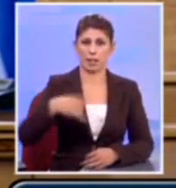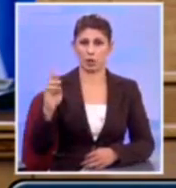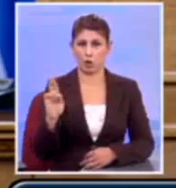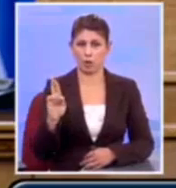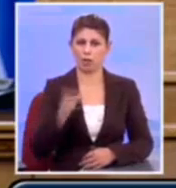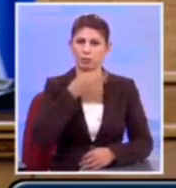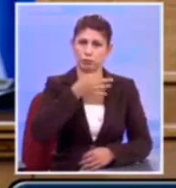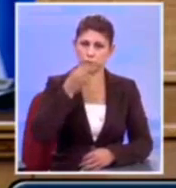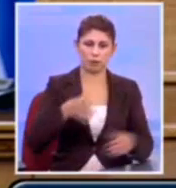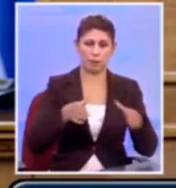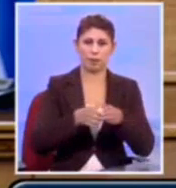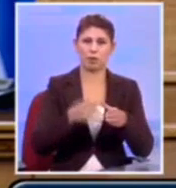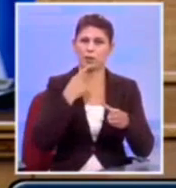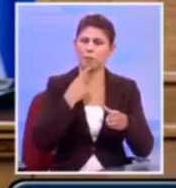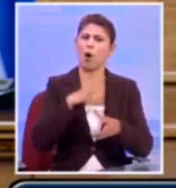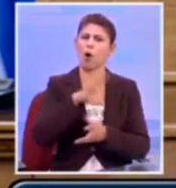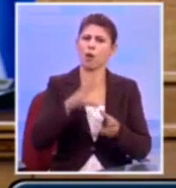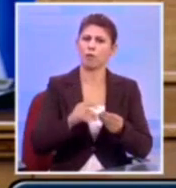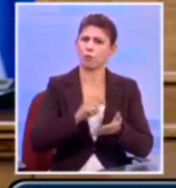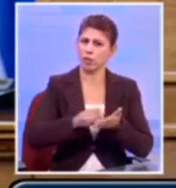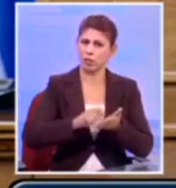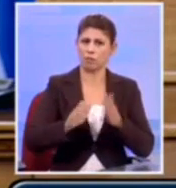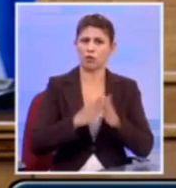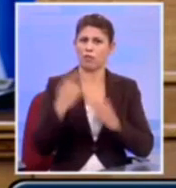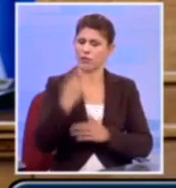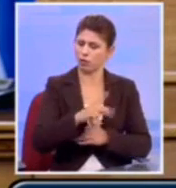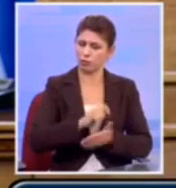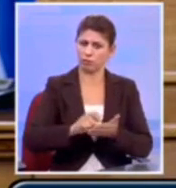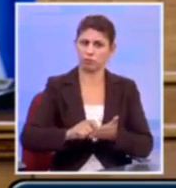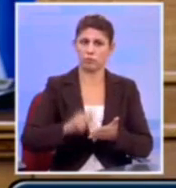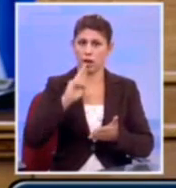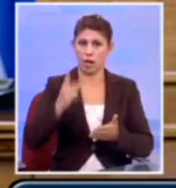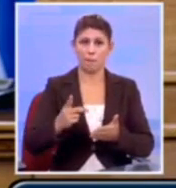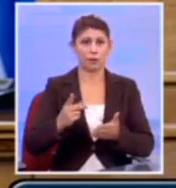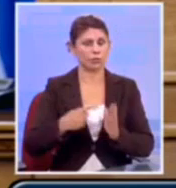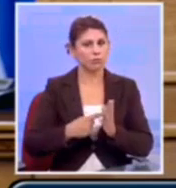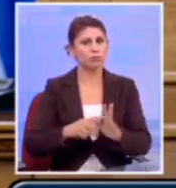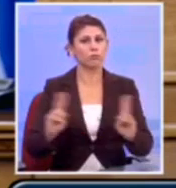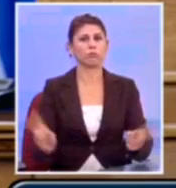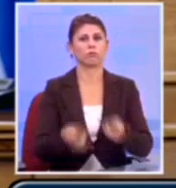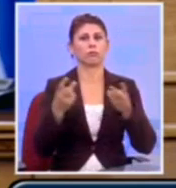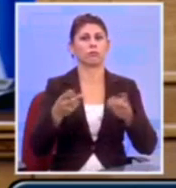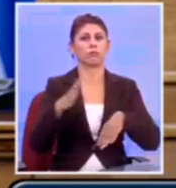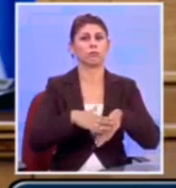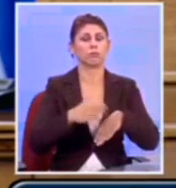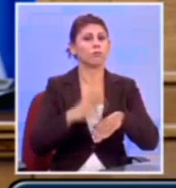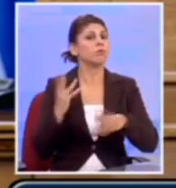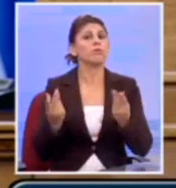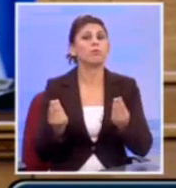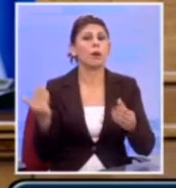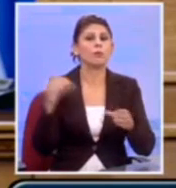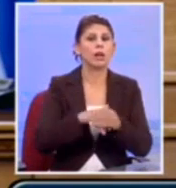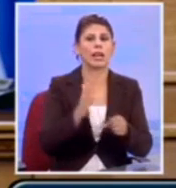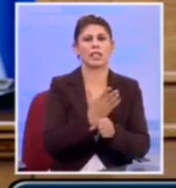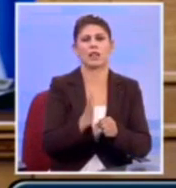στην Επιτροπή. Είπε αυτά που ήδη έχει γράψει στο βιβλίο του, αλλά απάντησε και αποκαλυπτικά για τις αιτίες της υπαγωγής μας στα